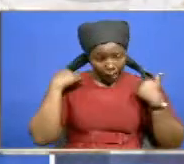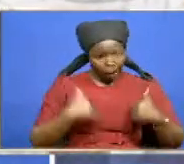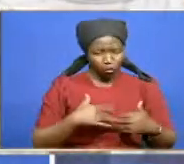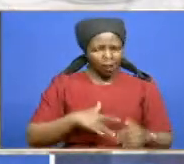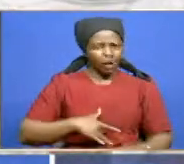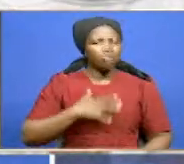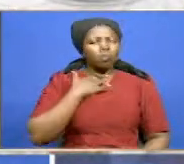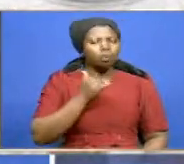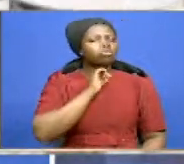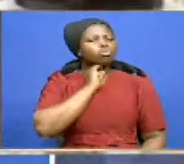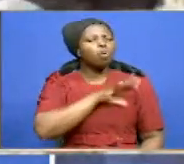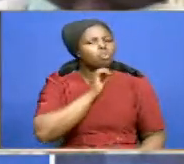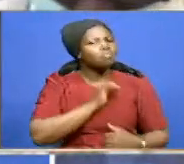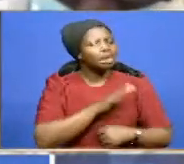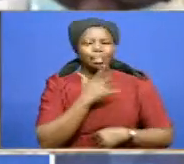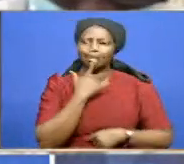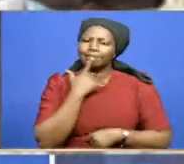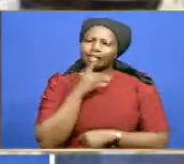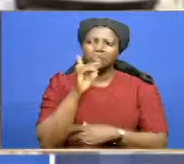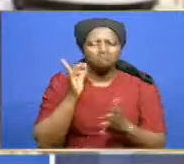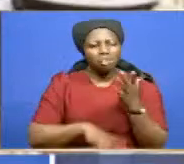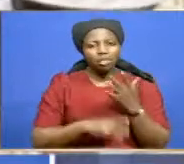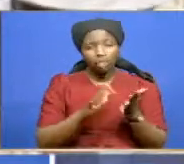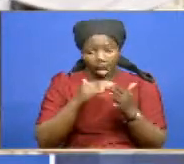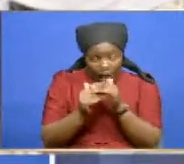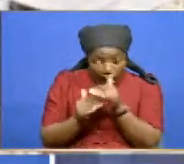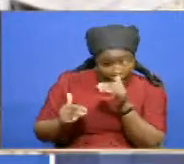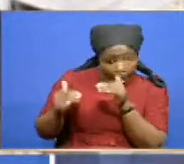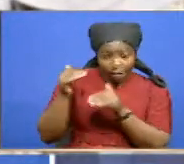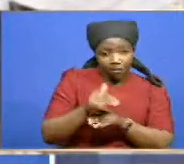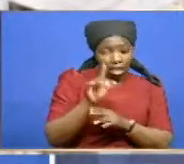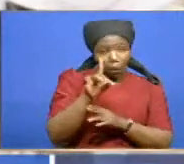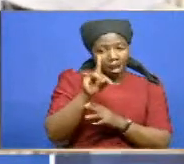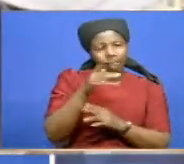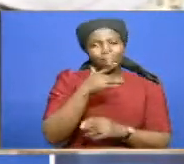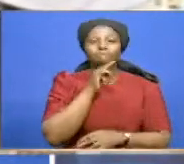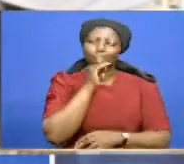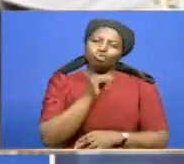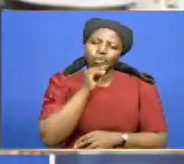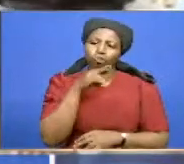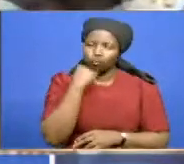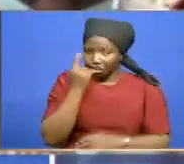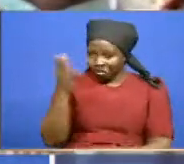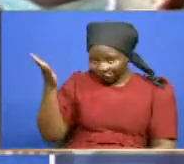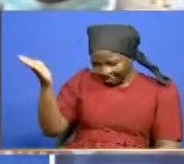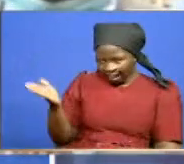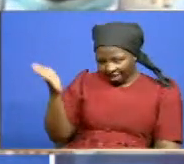kusikitika hapa kusema ya kwamba baada ya kijana mmoja ambaye yuko hapa